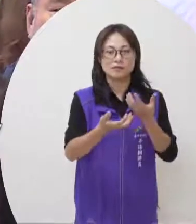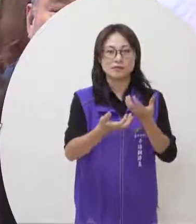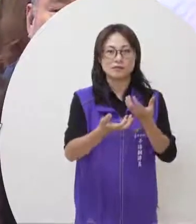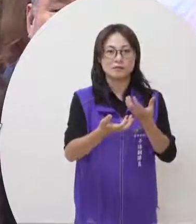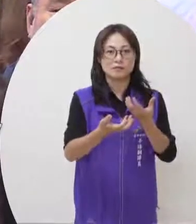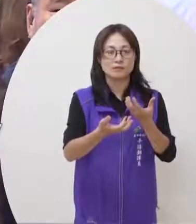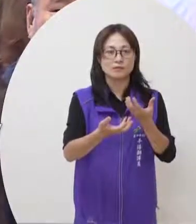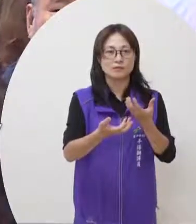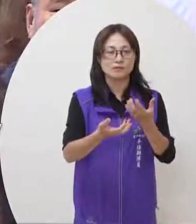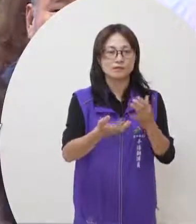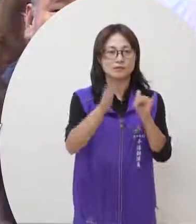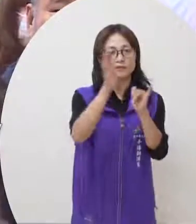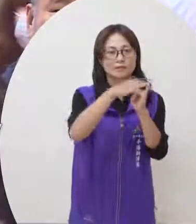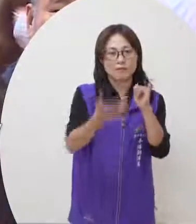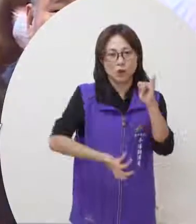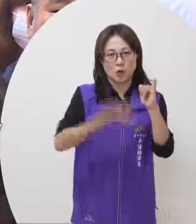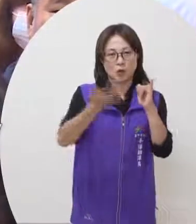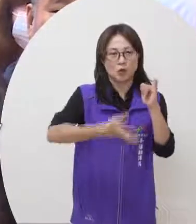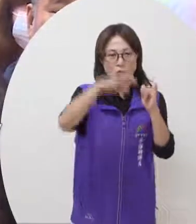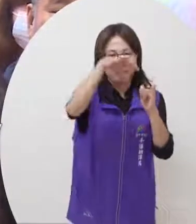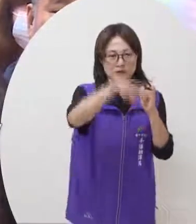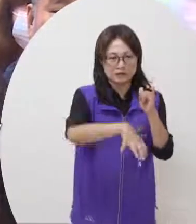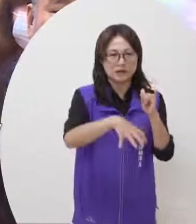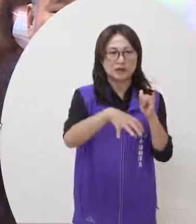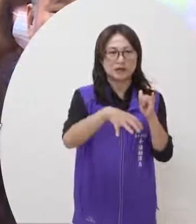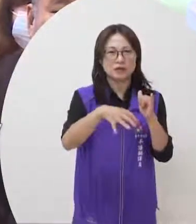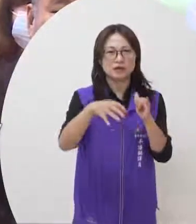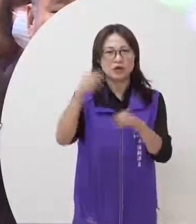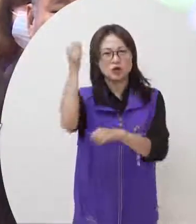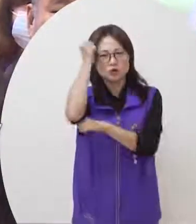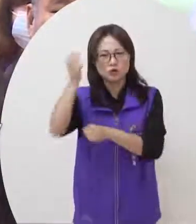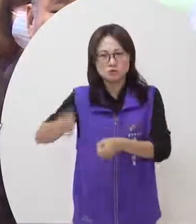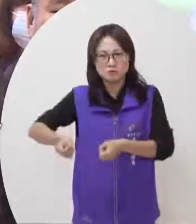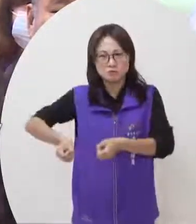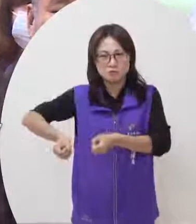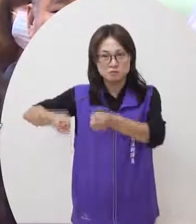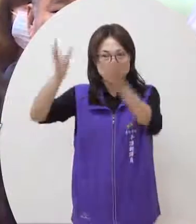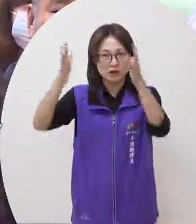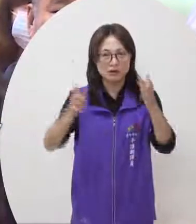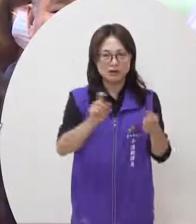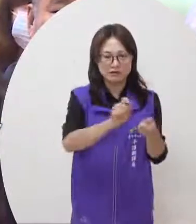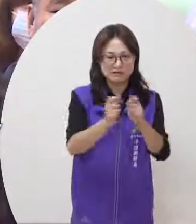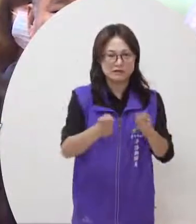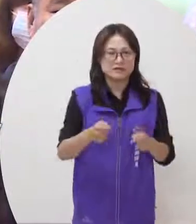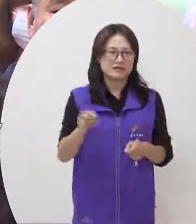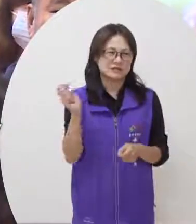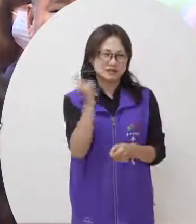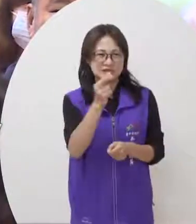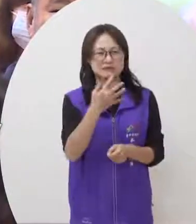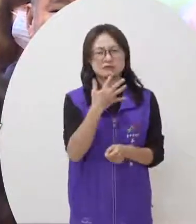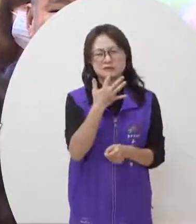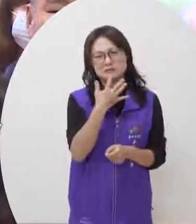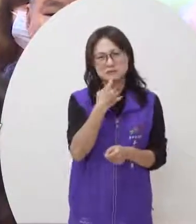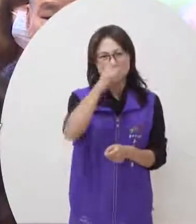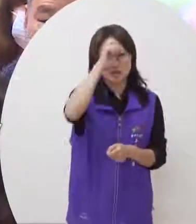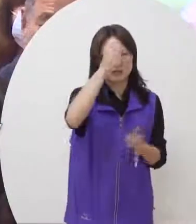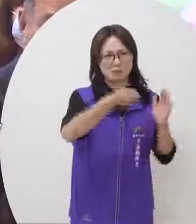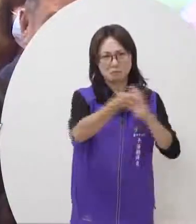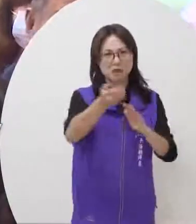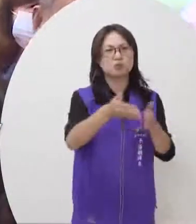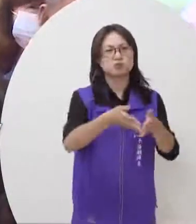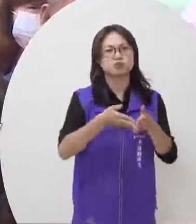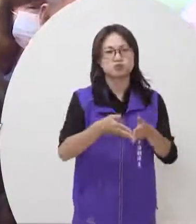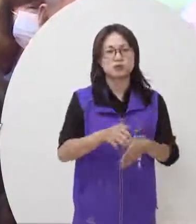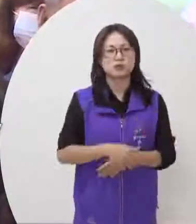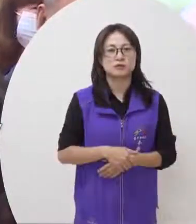旁边哦，实在是非常的不适当啊。大家用来大湾福联里大看麦，你敢知影那